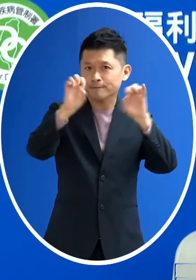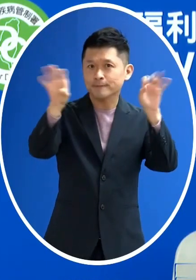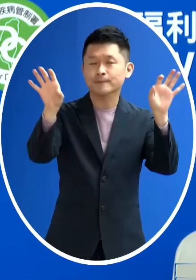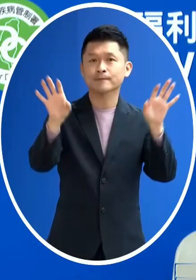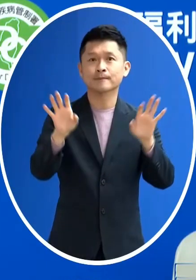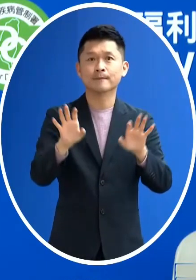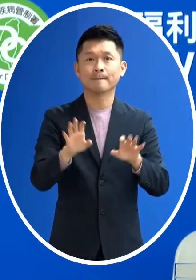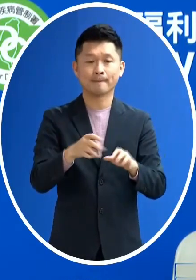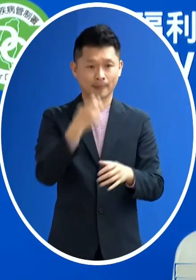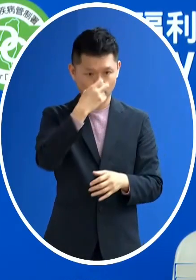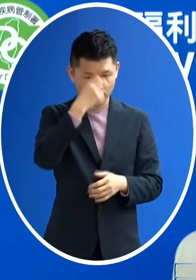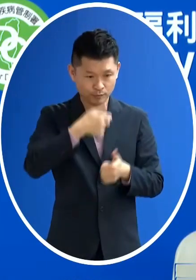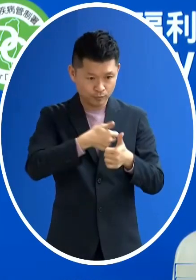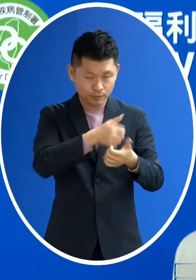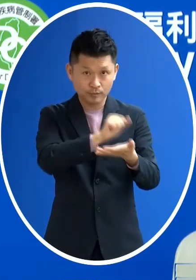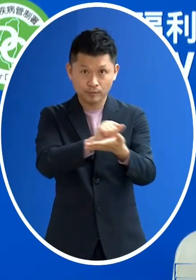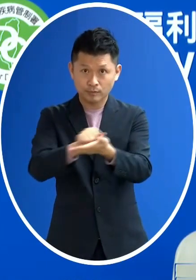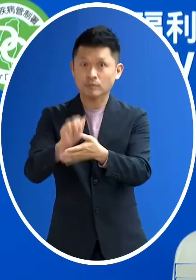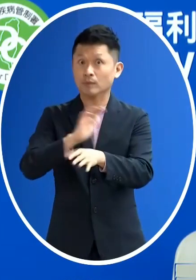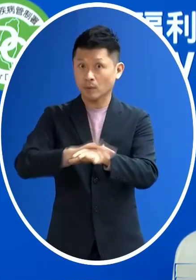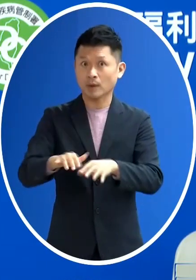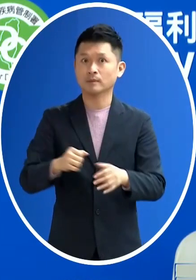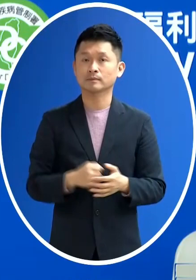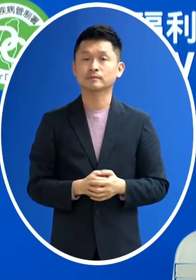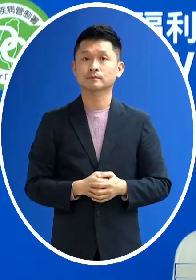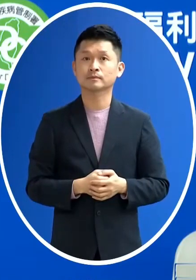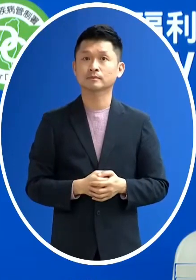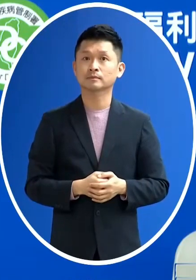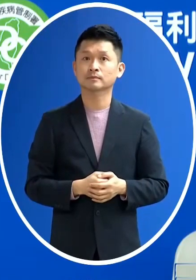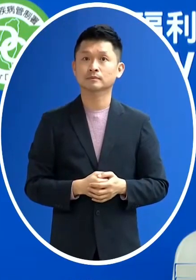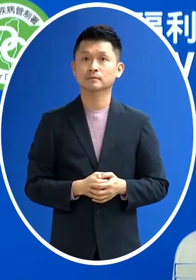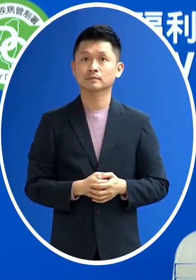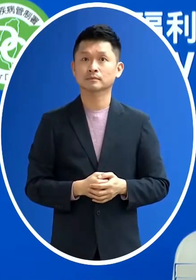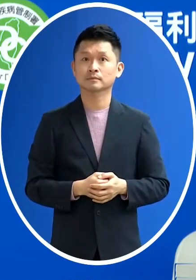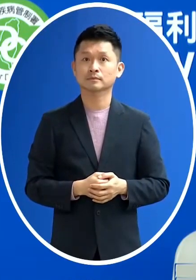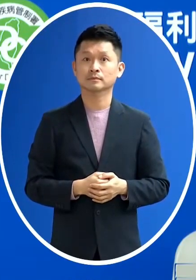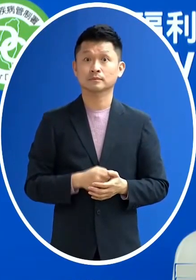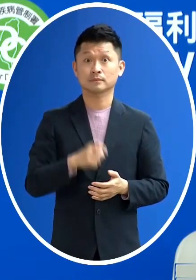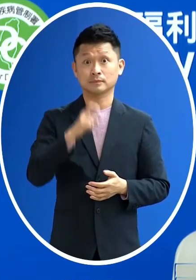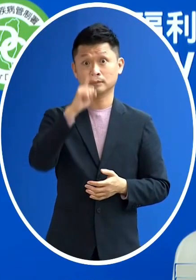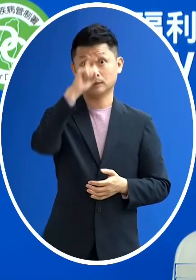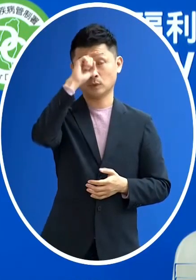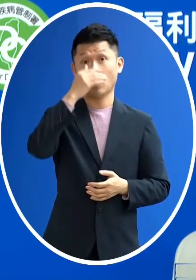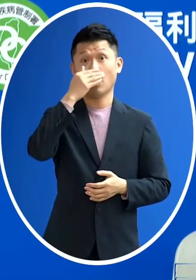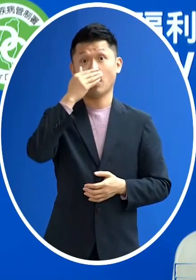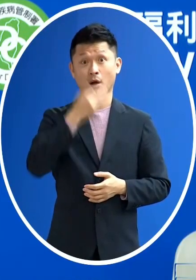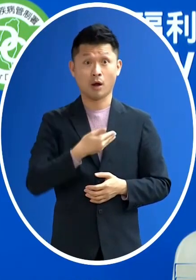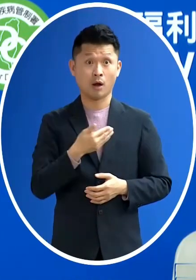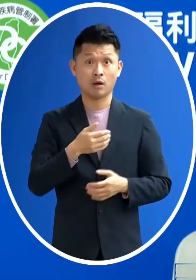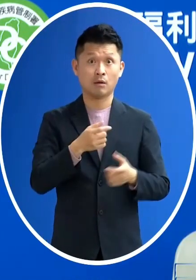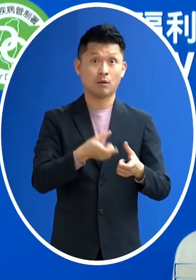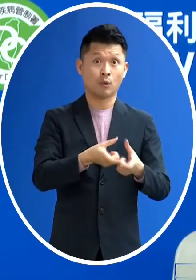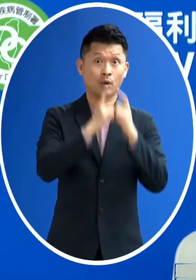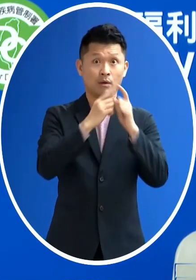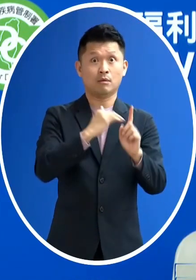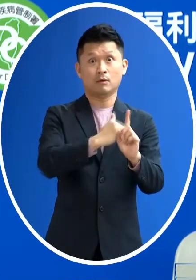个监测哦，那希望能够不要它这个反弹得太厉害哦。